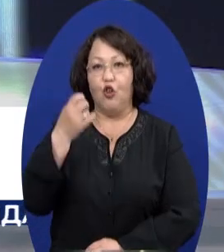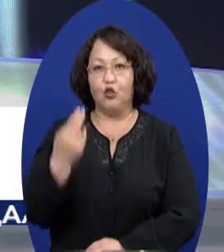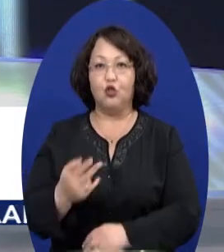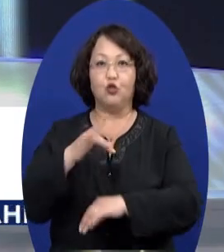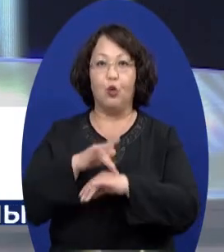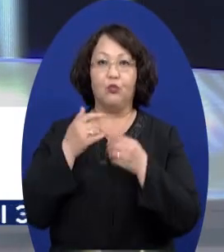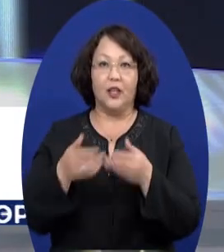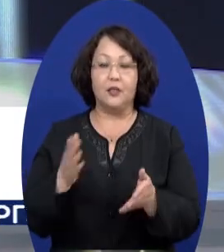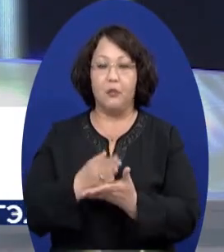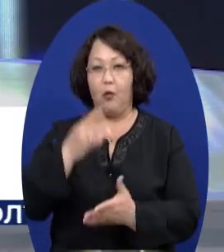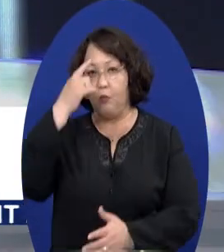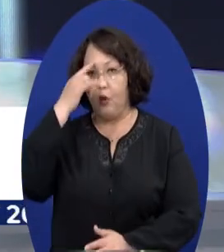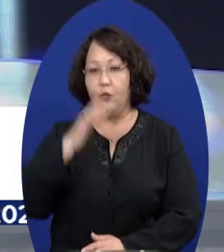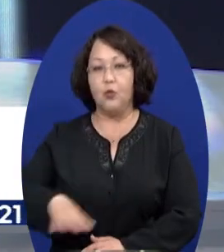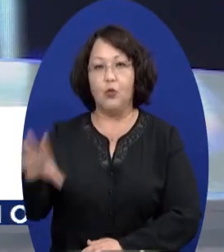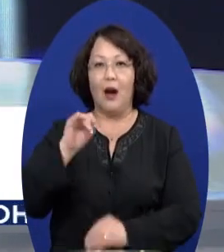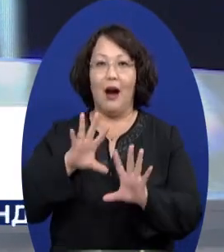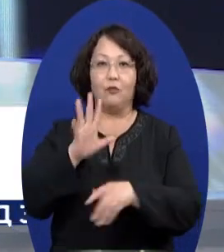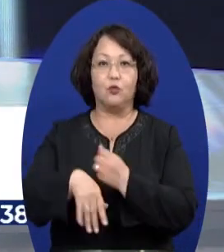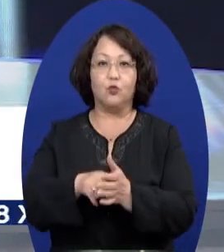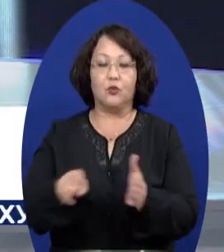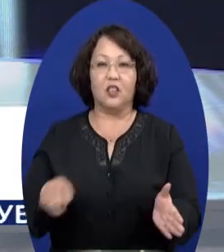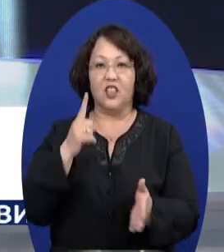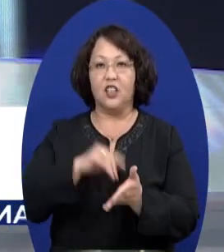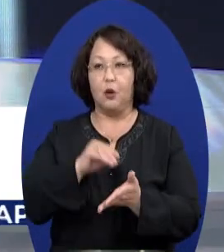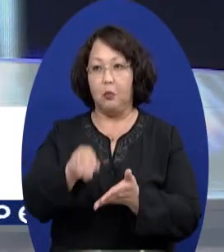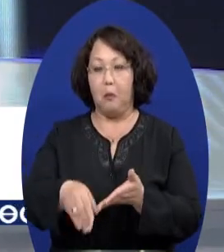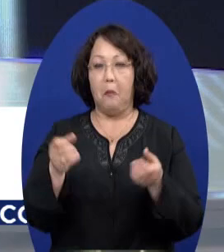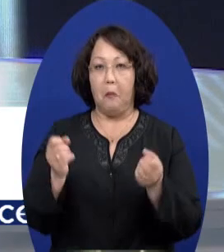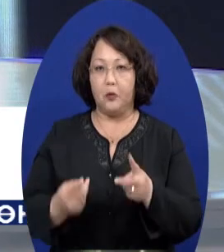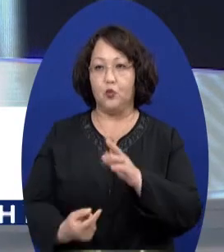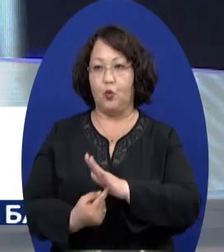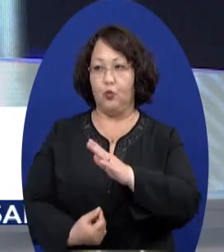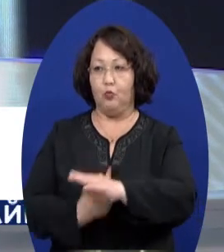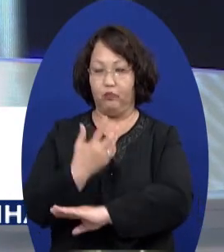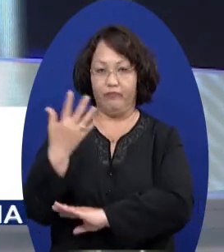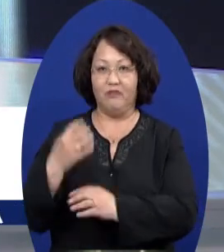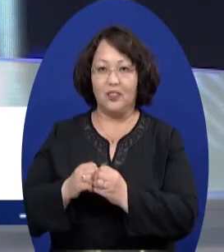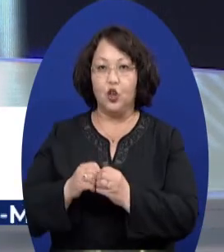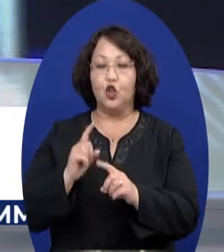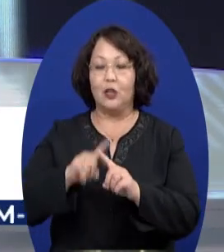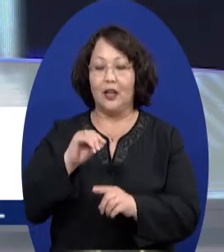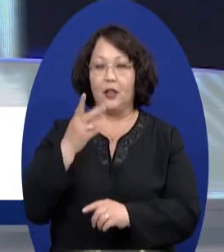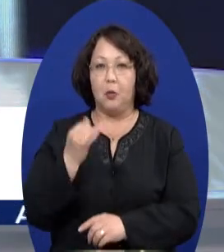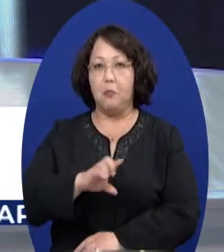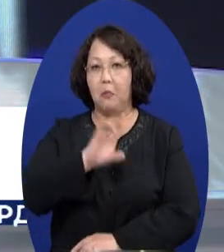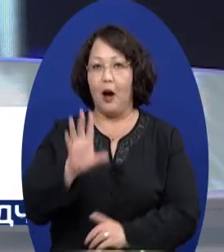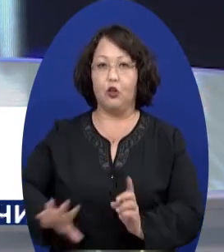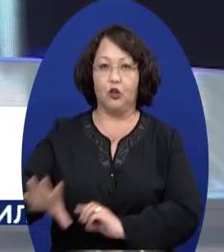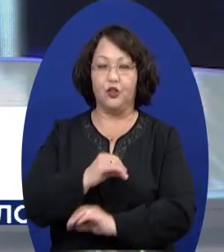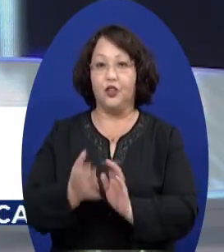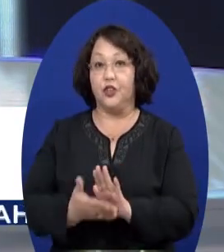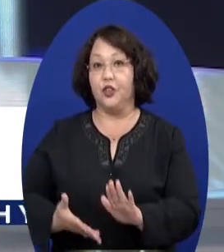боллоо. Монголчууд 10 жилийн дотор тэрбумаар тоологдох модтой болох үндсэн суурь хөдөөж ухы байгаль орчны салбарт шин дэвшил болж